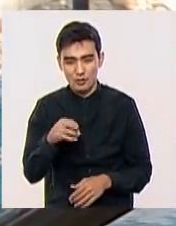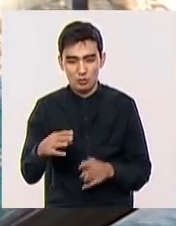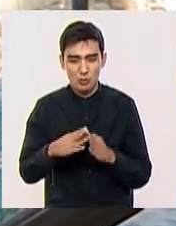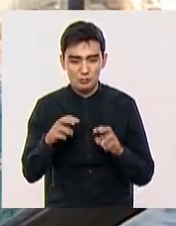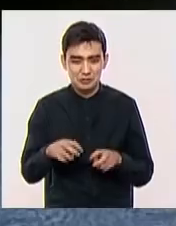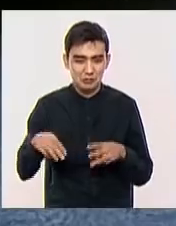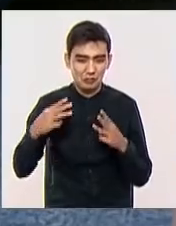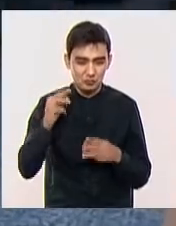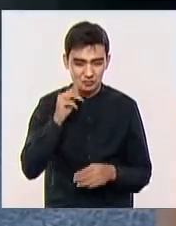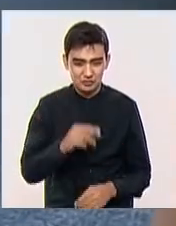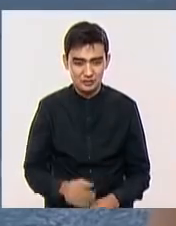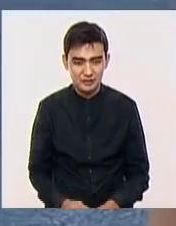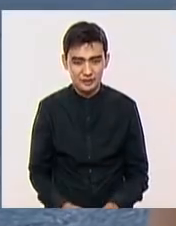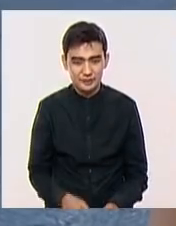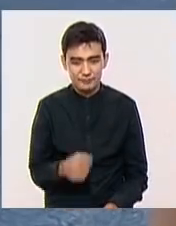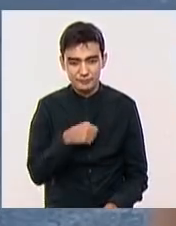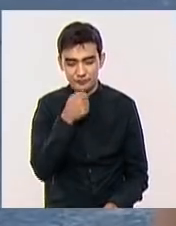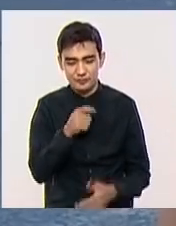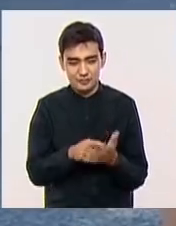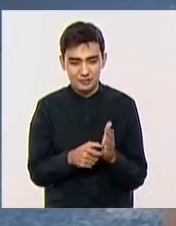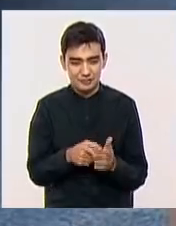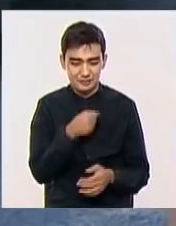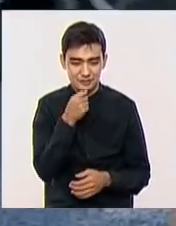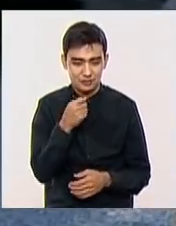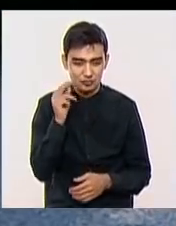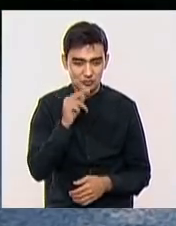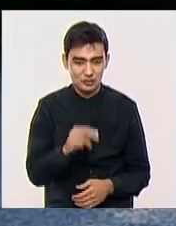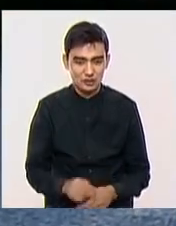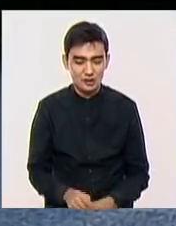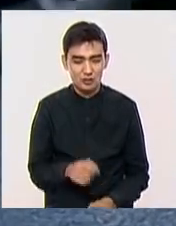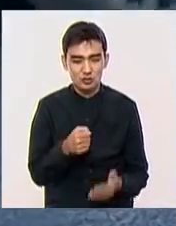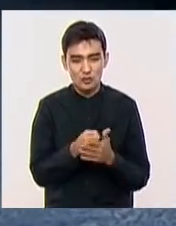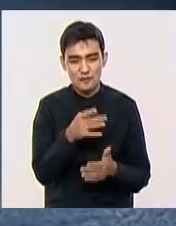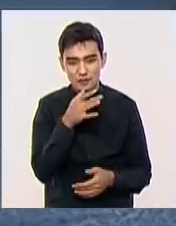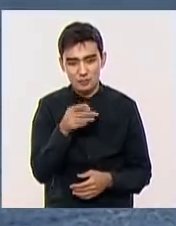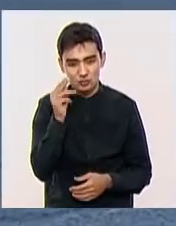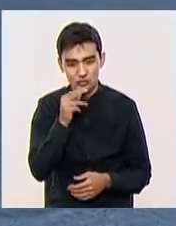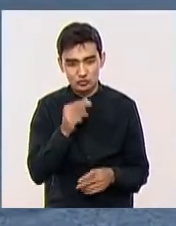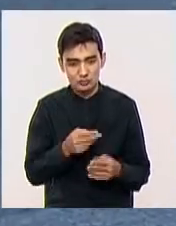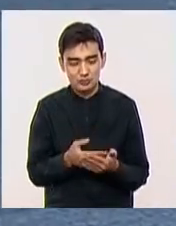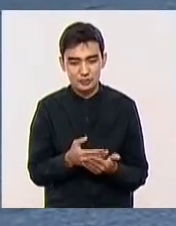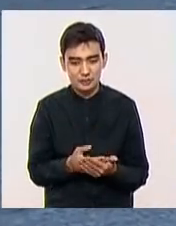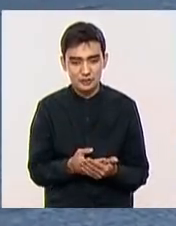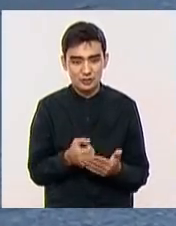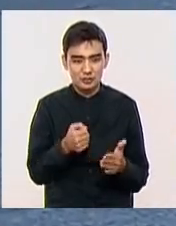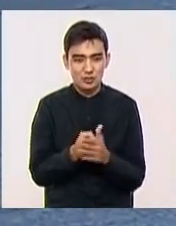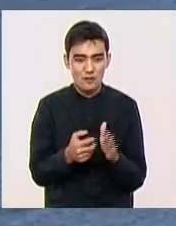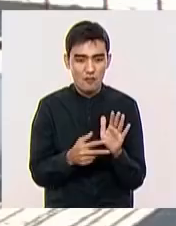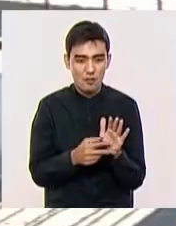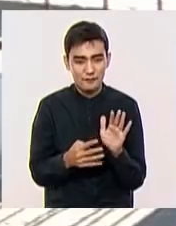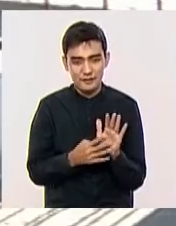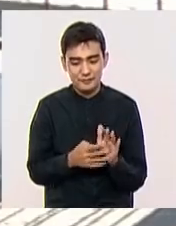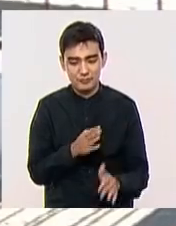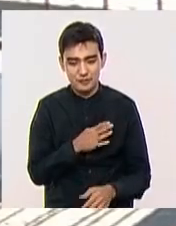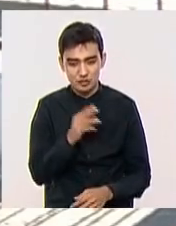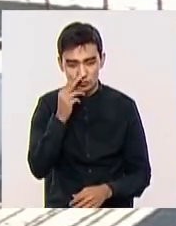онлайн-формате. Старшеклассники. Старшие, это классы. А до скольки примерно они учатся, когда выходят? До 8-9.